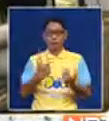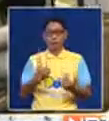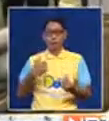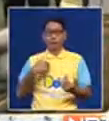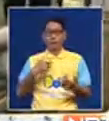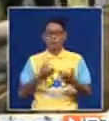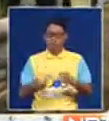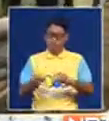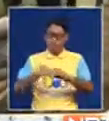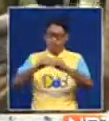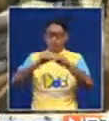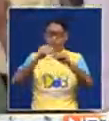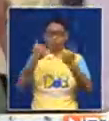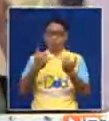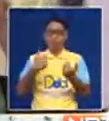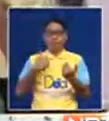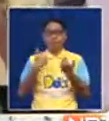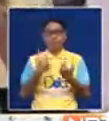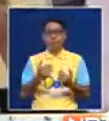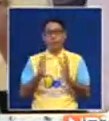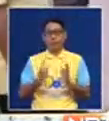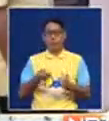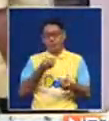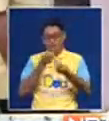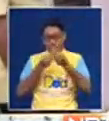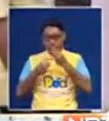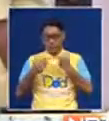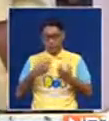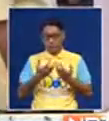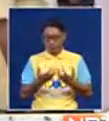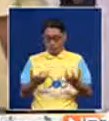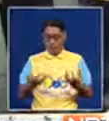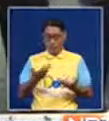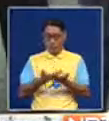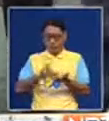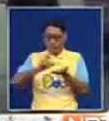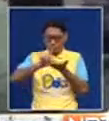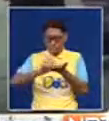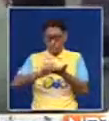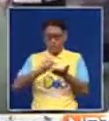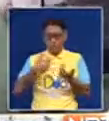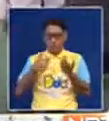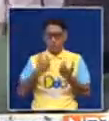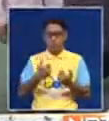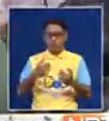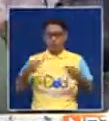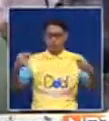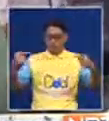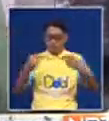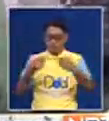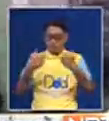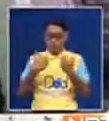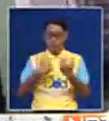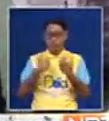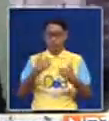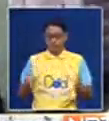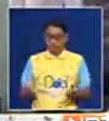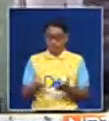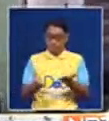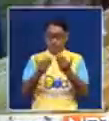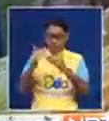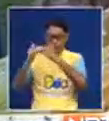ที่จำหน่ายเพิ่มมากขึ้นอีกทั้งให้ผู้บริโภคนะครับได้สินค้าในราคาที่เป็นธรรมจากผู้ผลิตโดยตรงทั้งยังเป็นการสนับสนุน